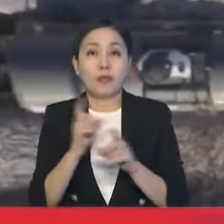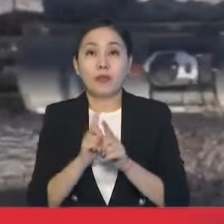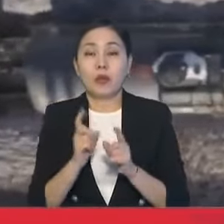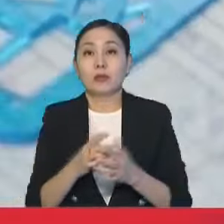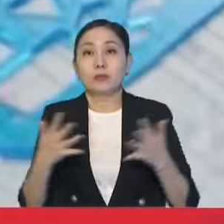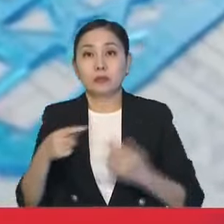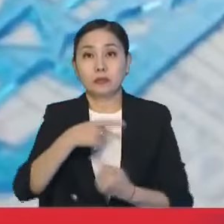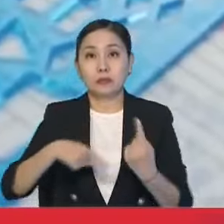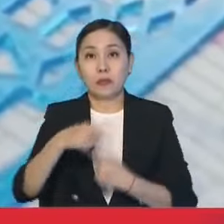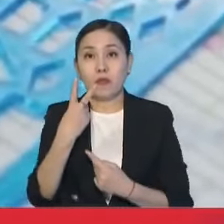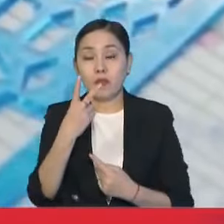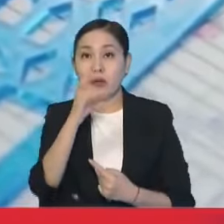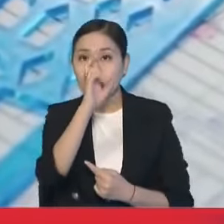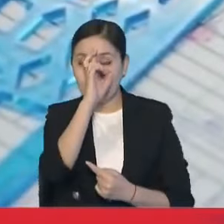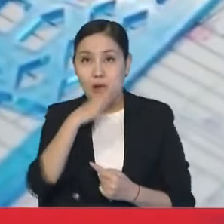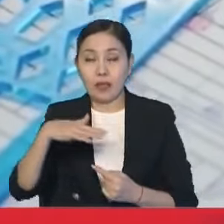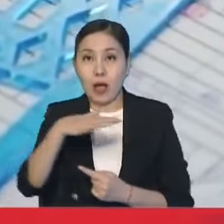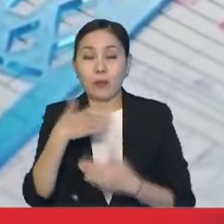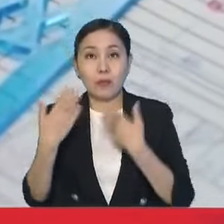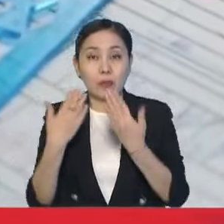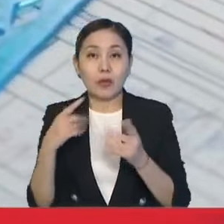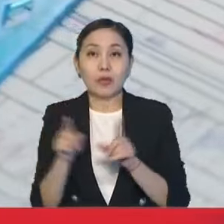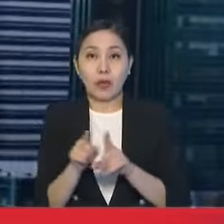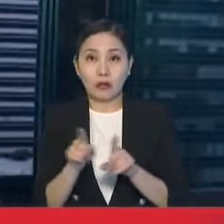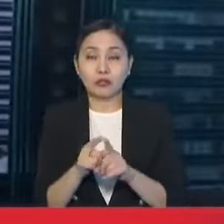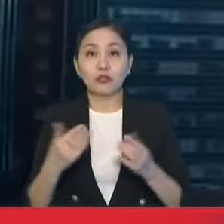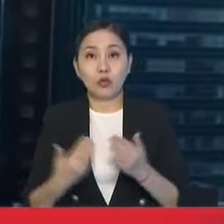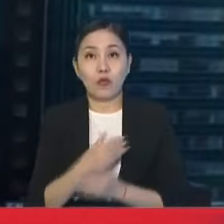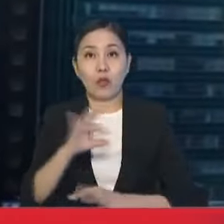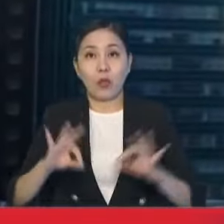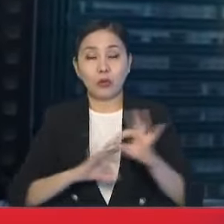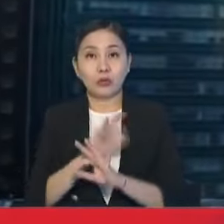товарооборота между двумя странами, но и повышении потребности в новых логистических маршрутах.